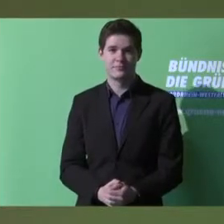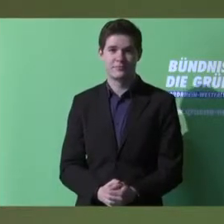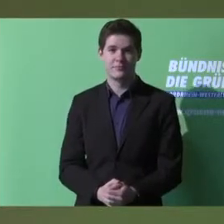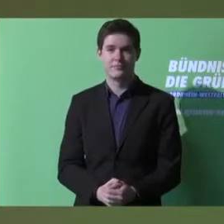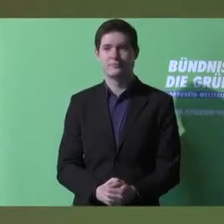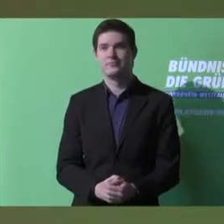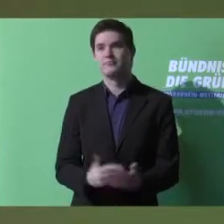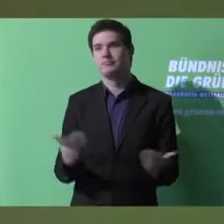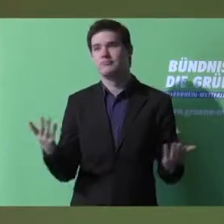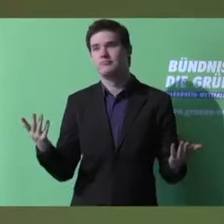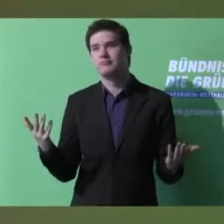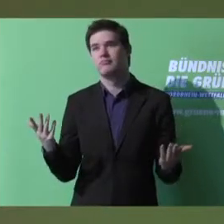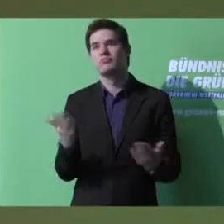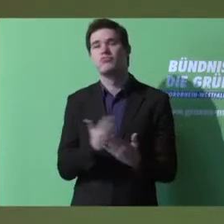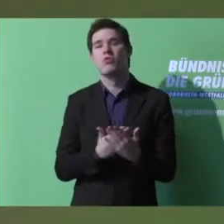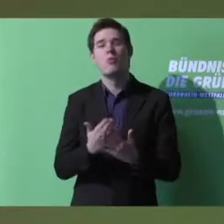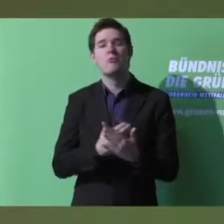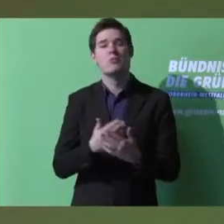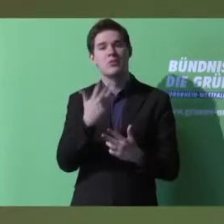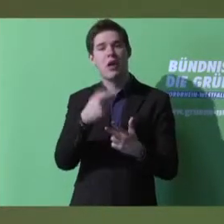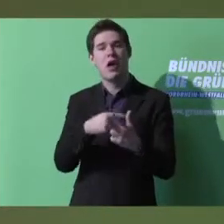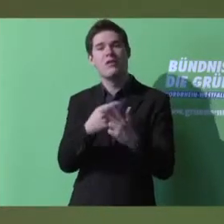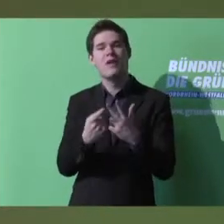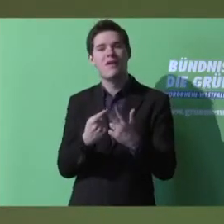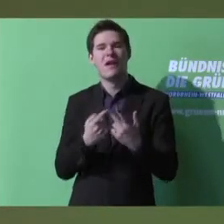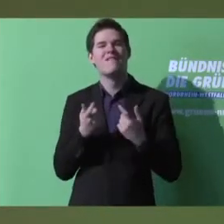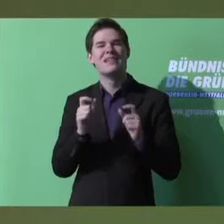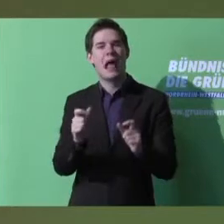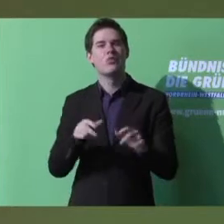Nehmen wir die 3 Verteidigungsminister von Frau Merkel.